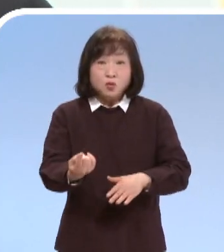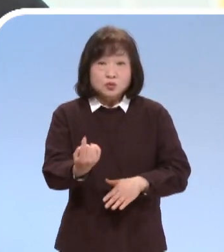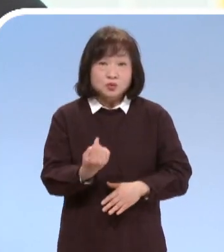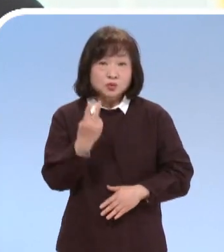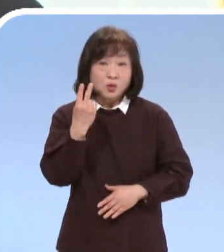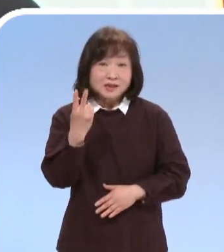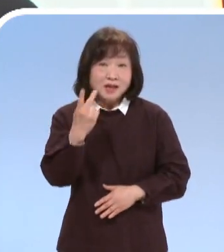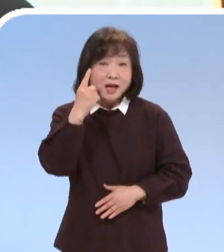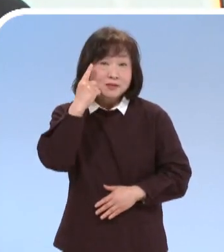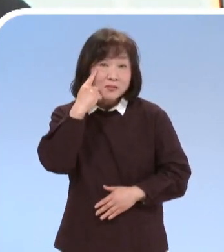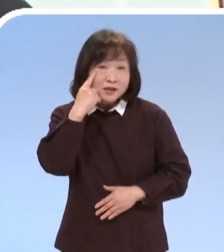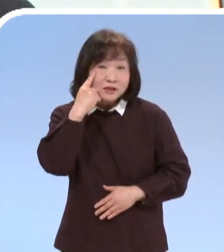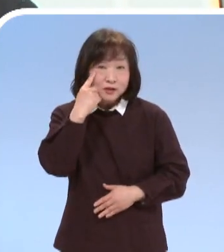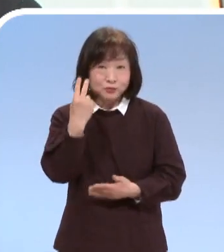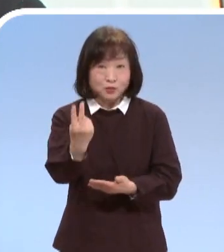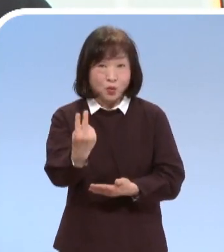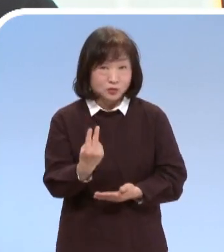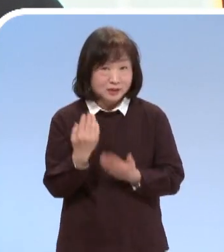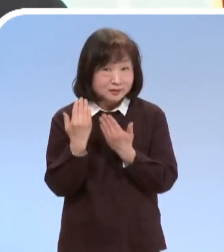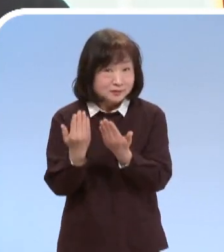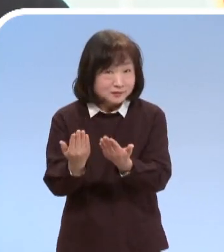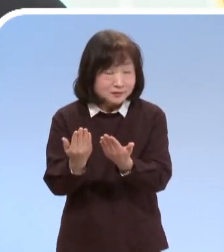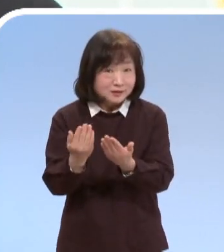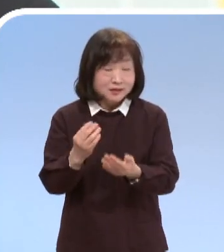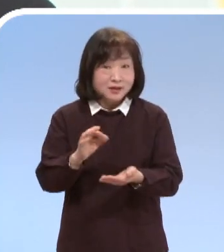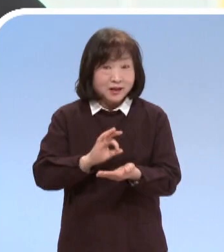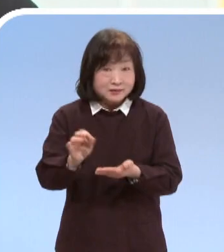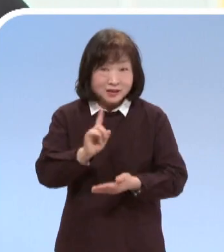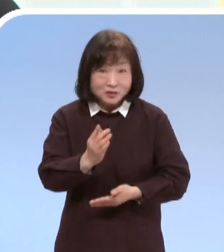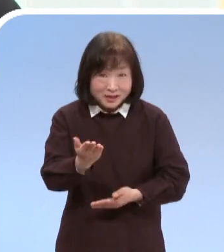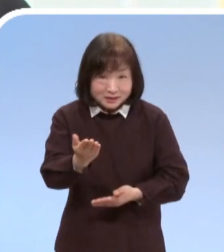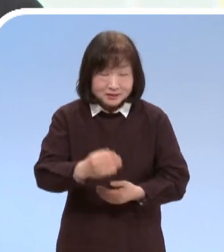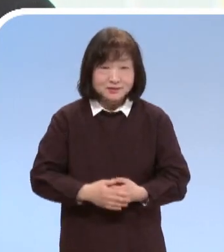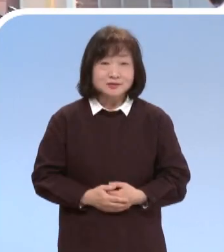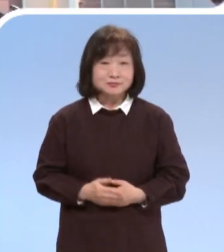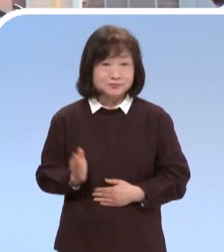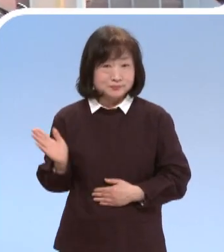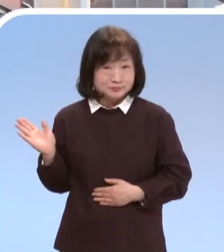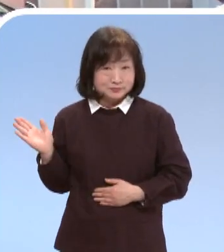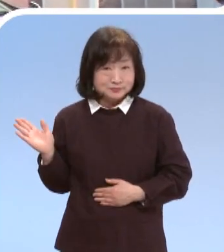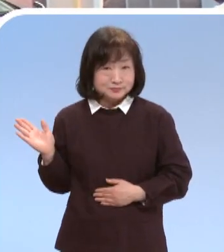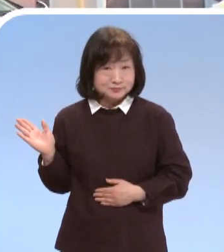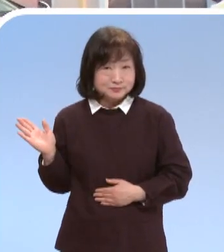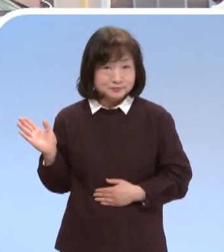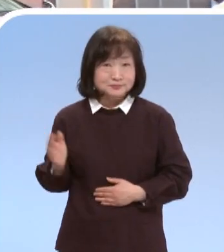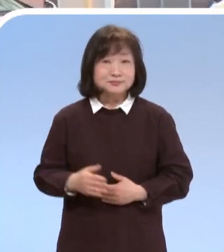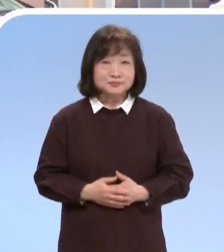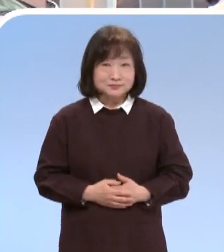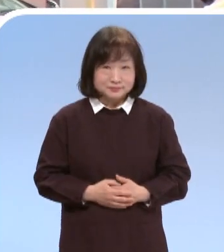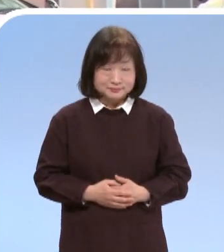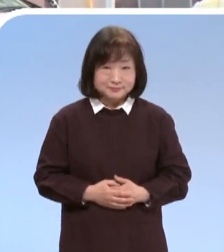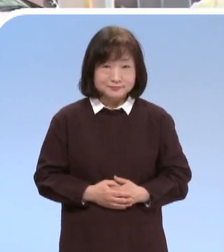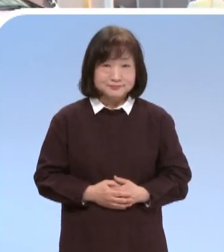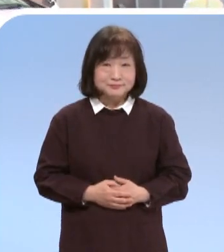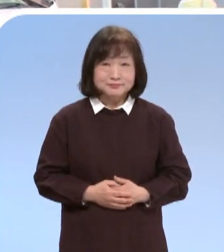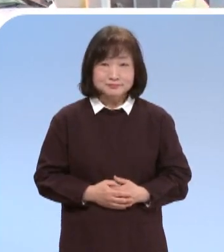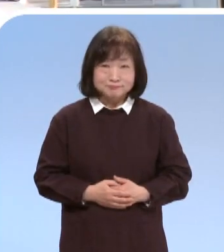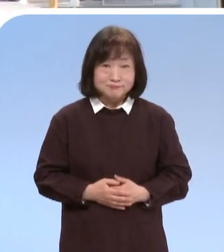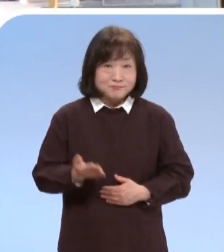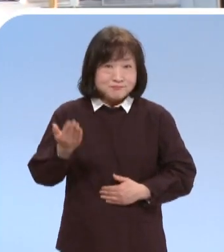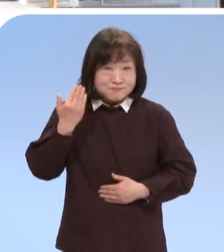今日が2回目というお客さん、何を買ったんですか？ 豚ヘレカツのコッペパンサンドです